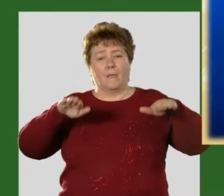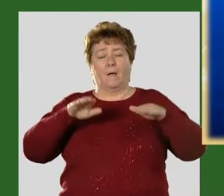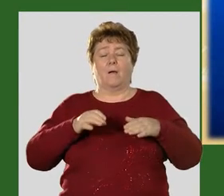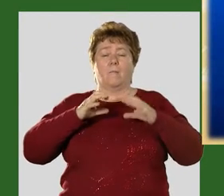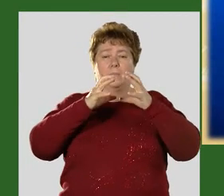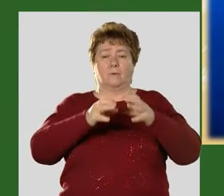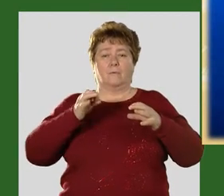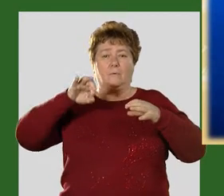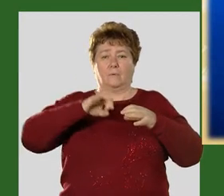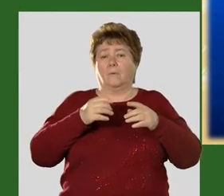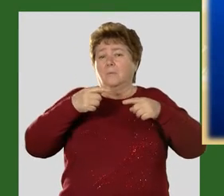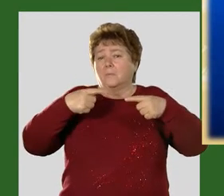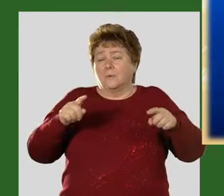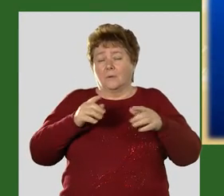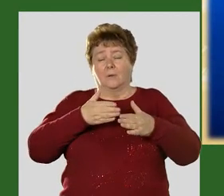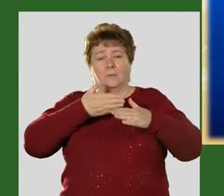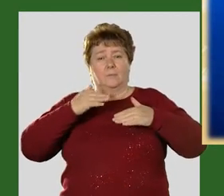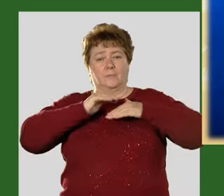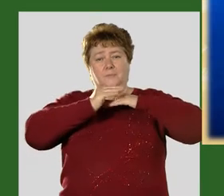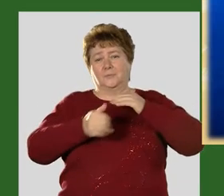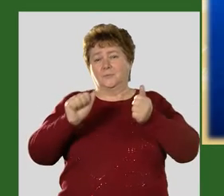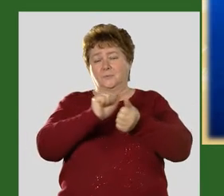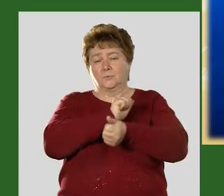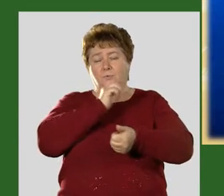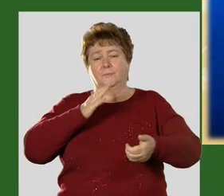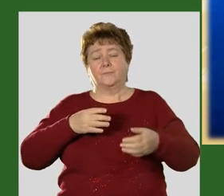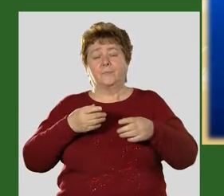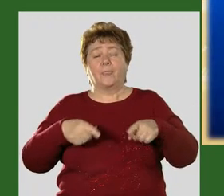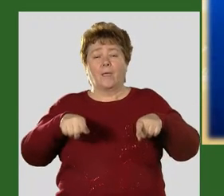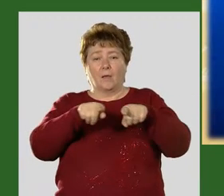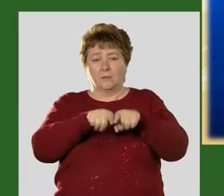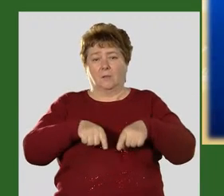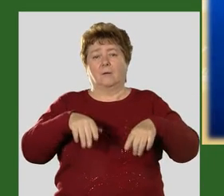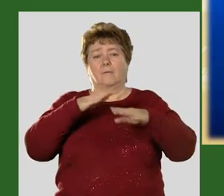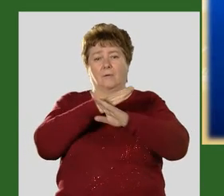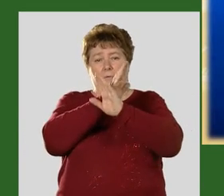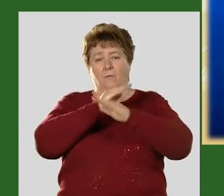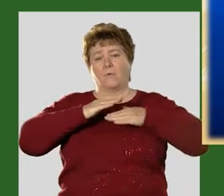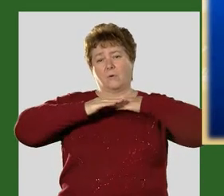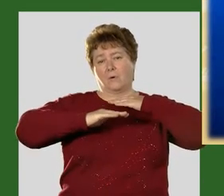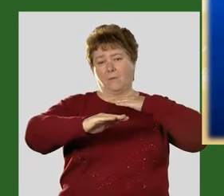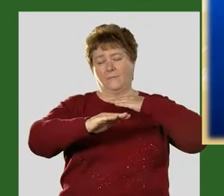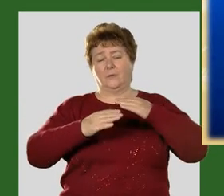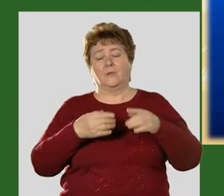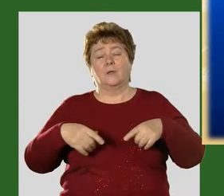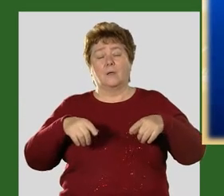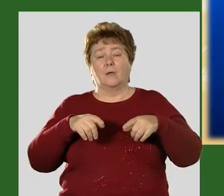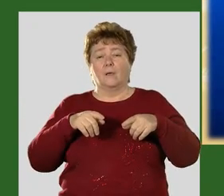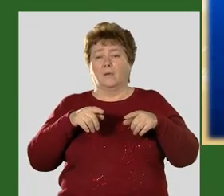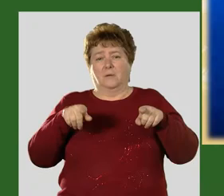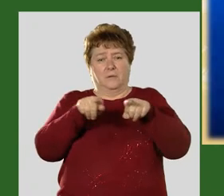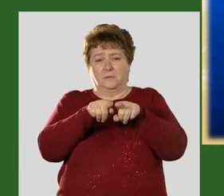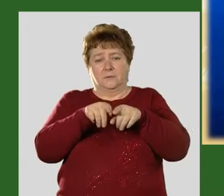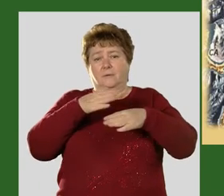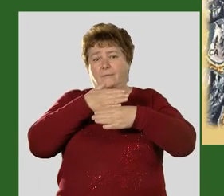океана ничем не отличается от рельефа суши. Такие же горы и равнины. Это оказалось не